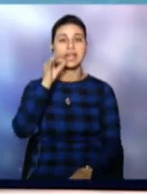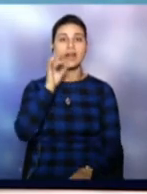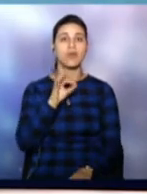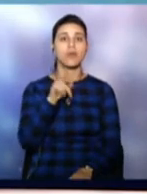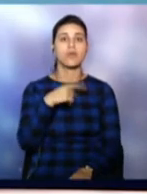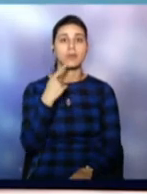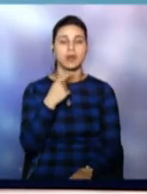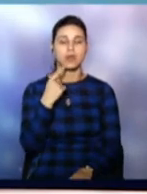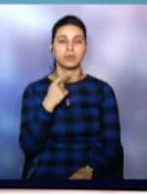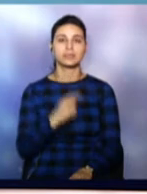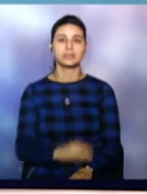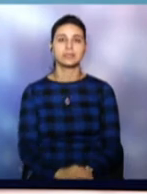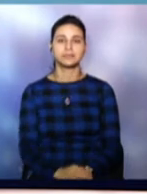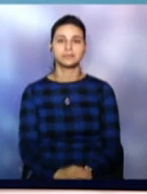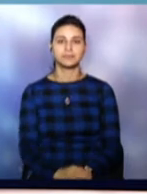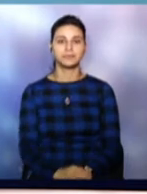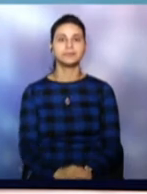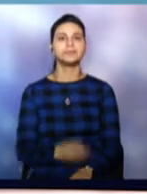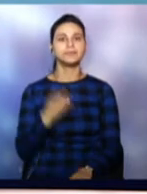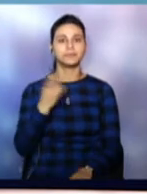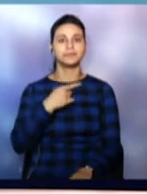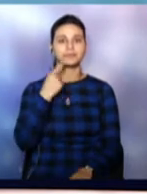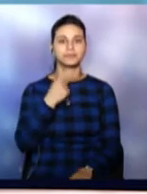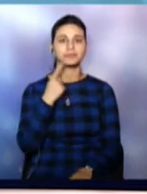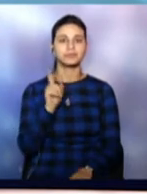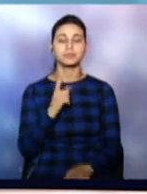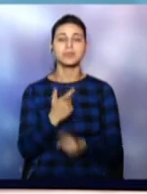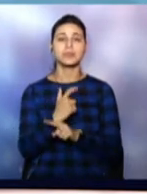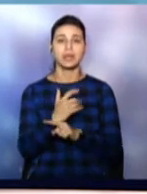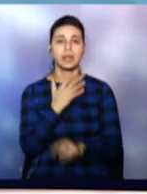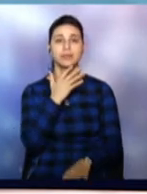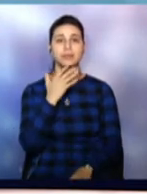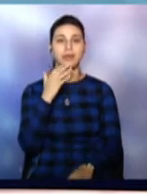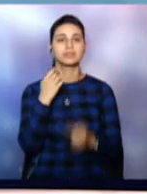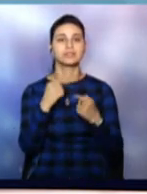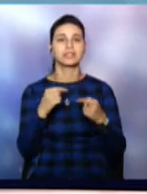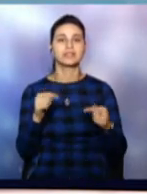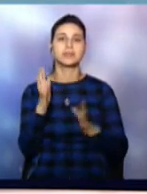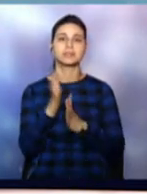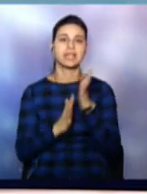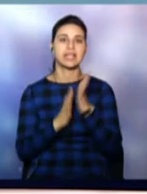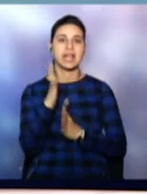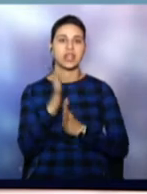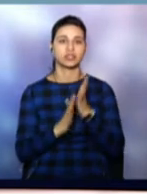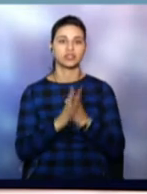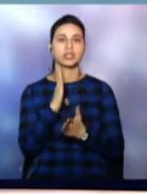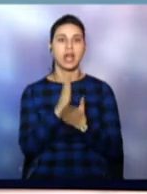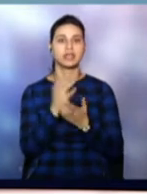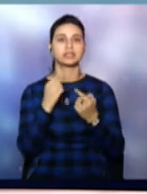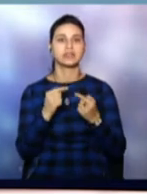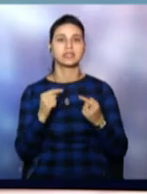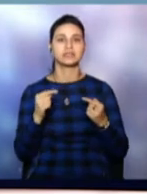საუბარი, მაინც უნდა ვთქვათ, რომ ძალიან ბევრ სხვადასხვა მცენარეში არის ამა თუ